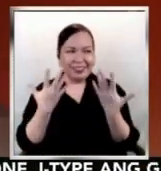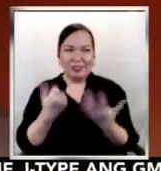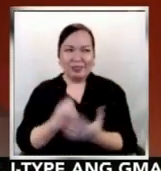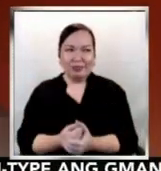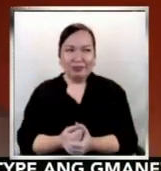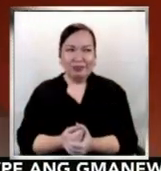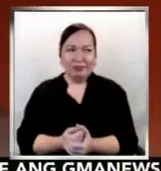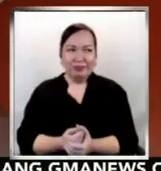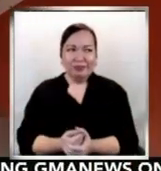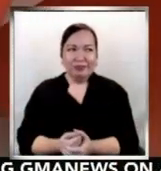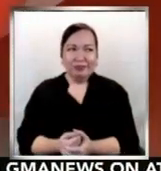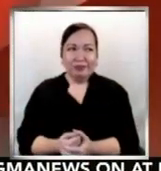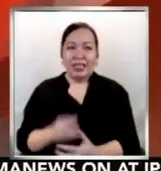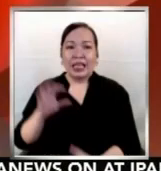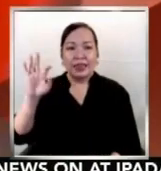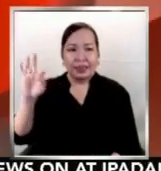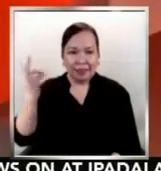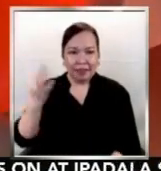9th week.